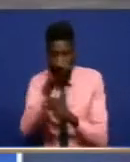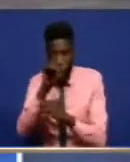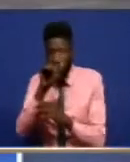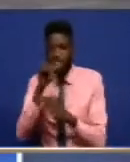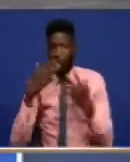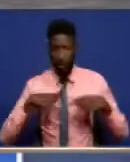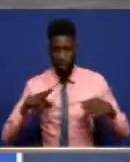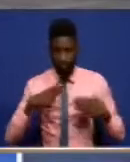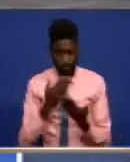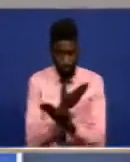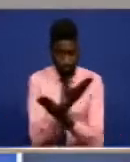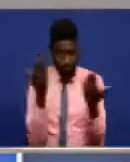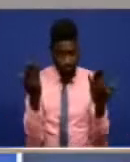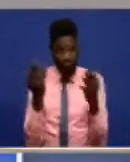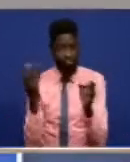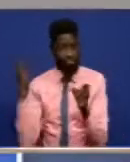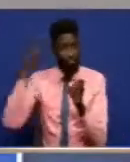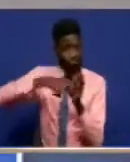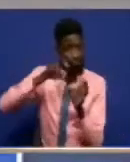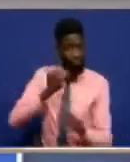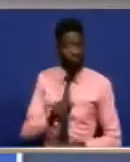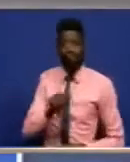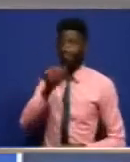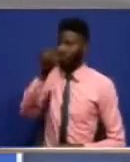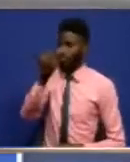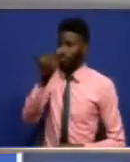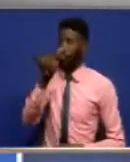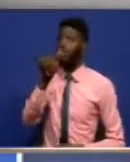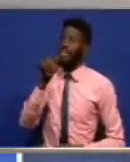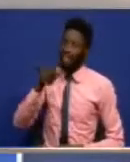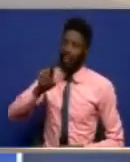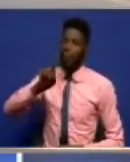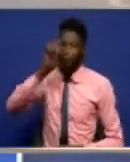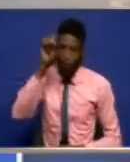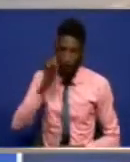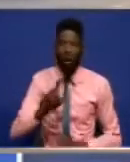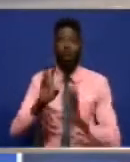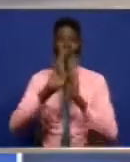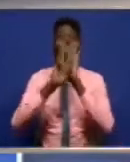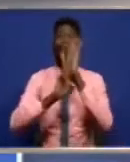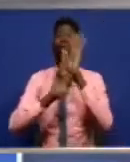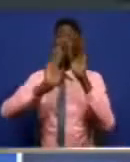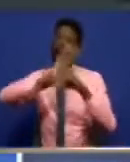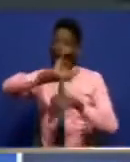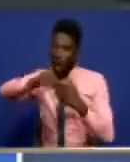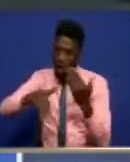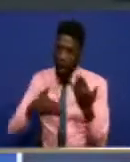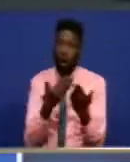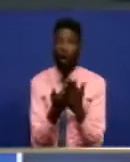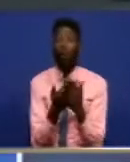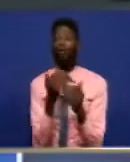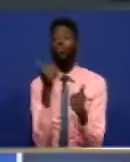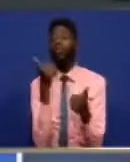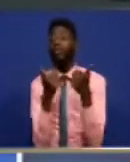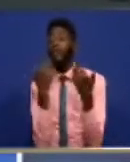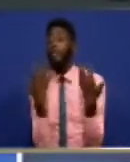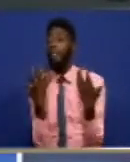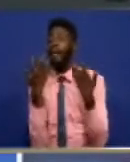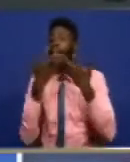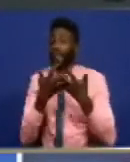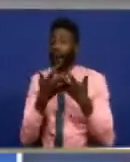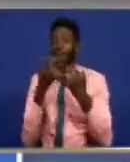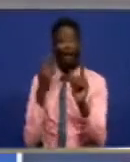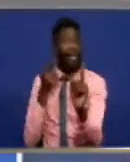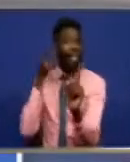watakuwa ni wasafiri na wanataka kutumia ndege hizo waweze kuzingatia masharti yote yaliyowekwa yanayofungamana na